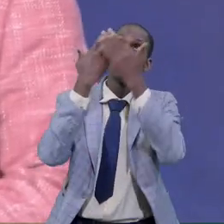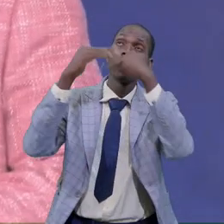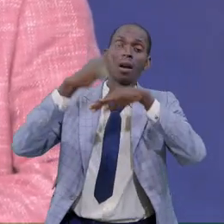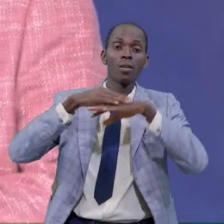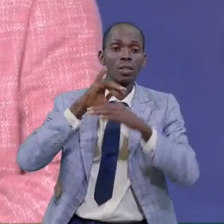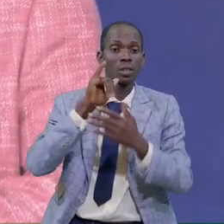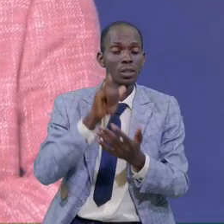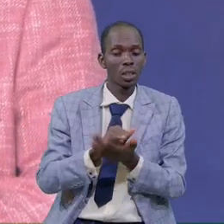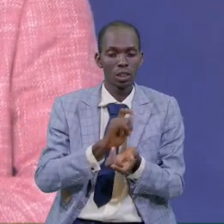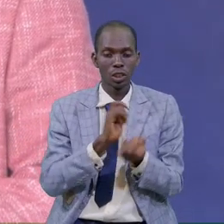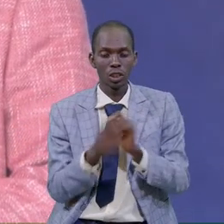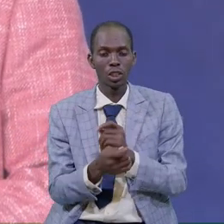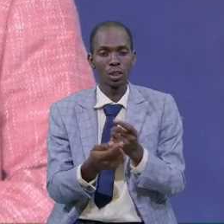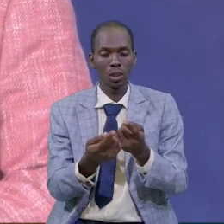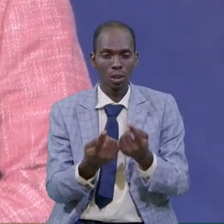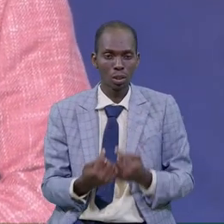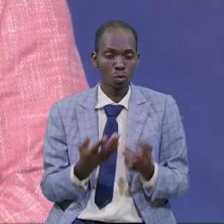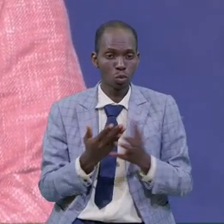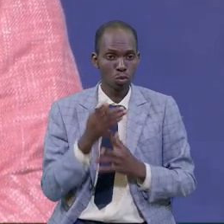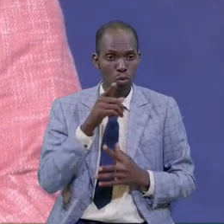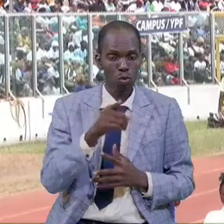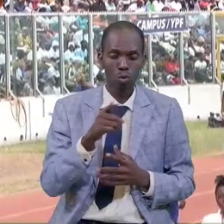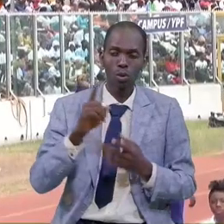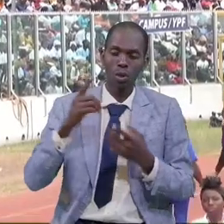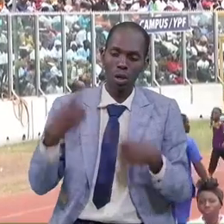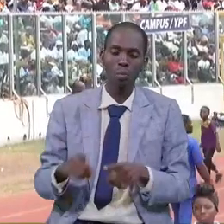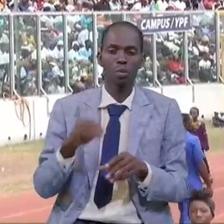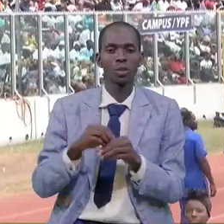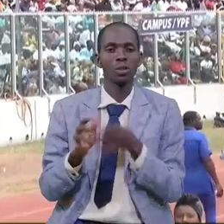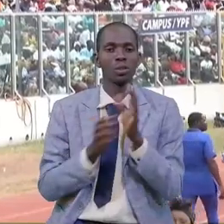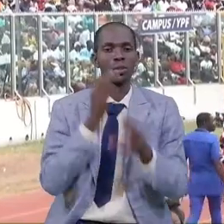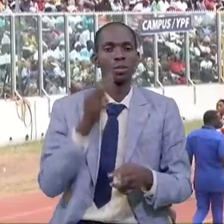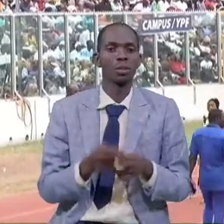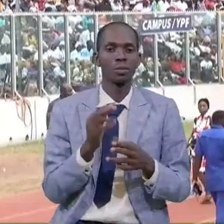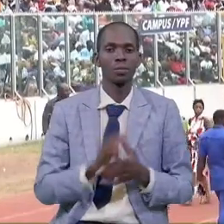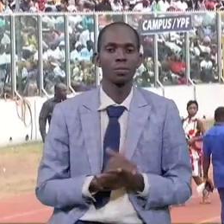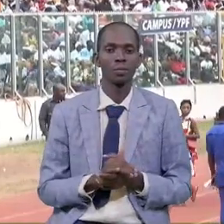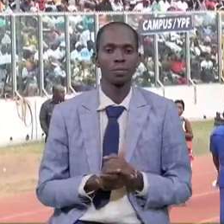à travers toi aura lieu au nom de Jésus.